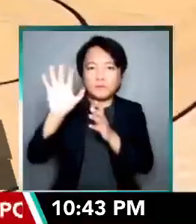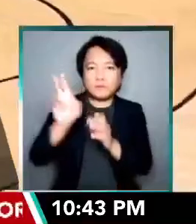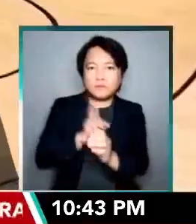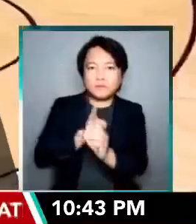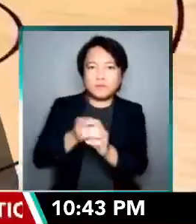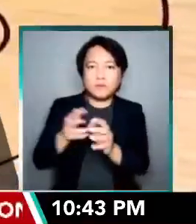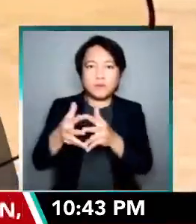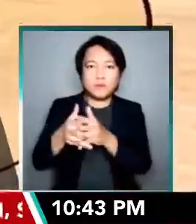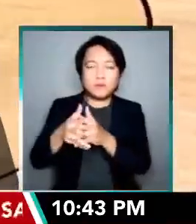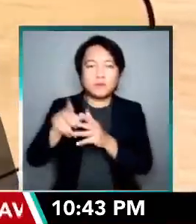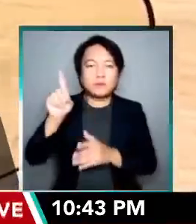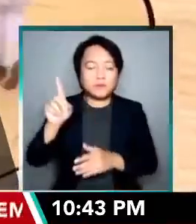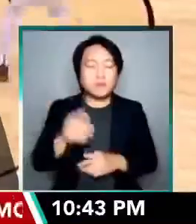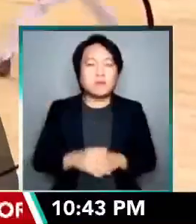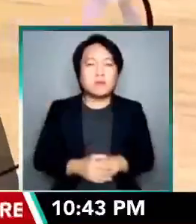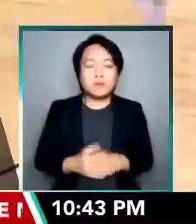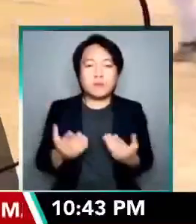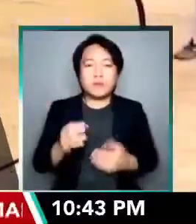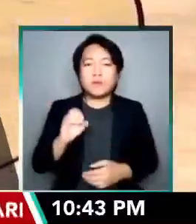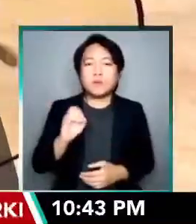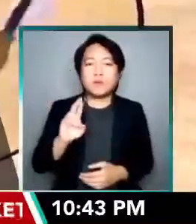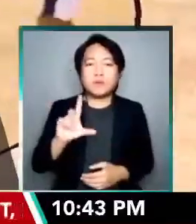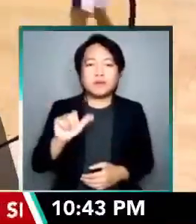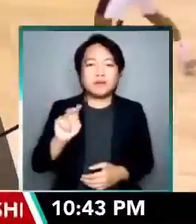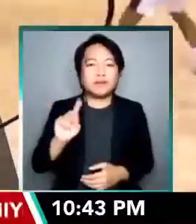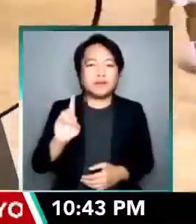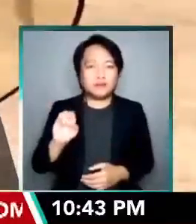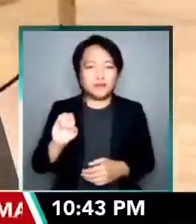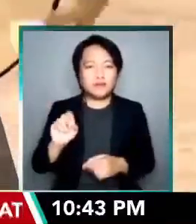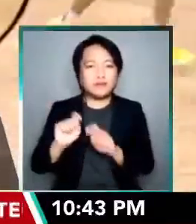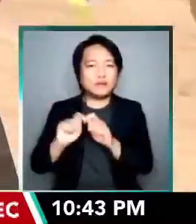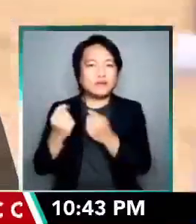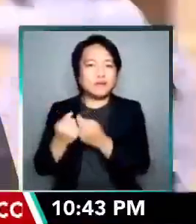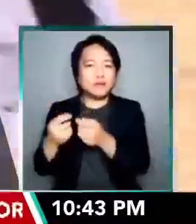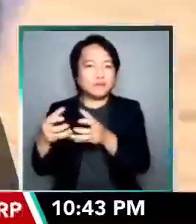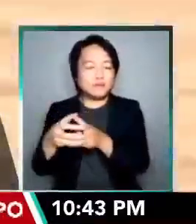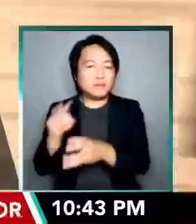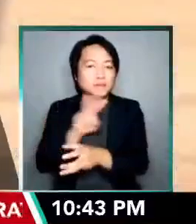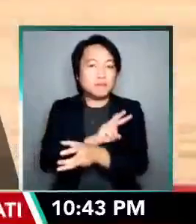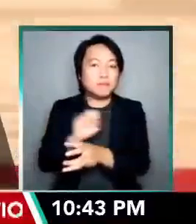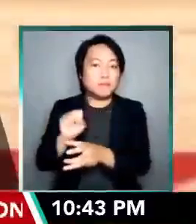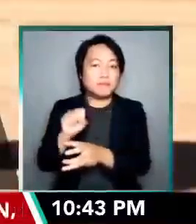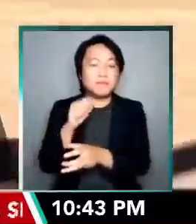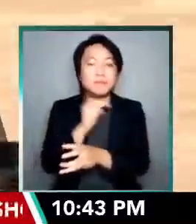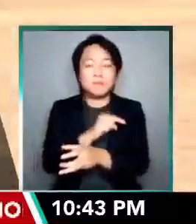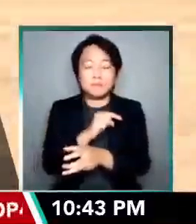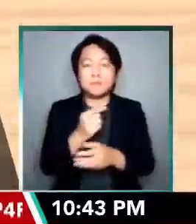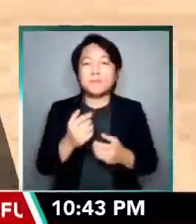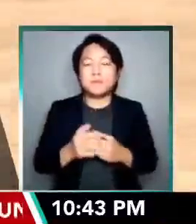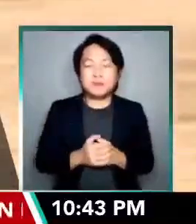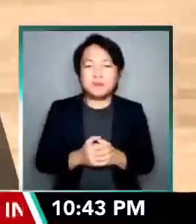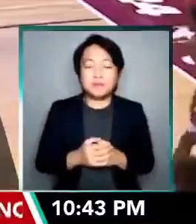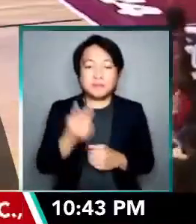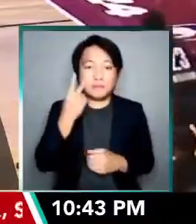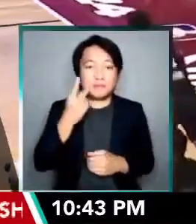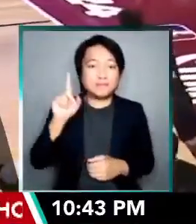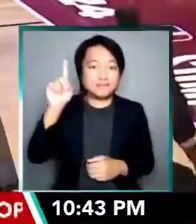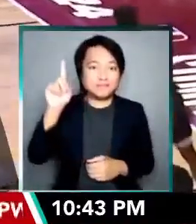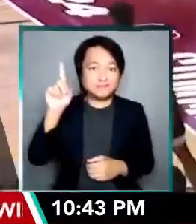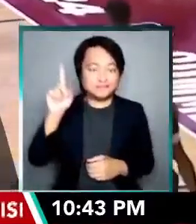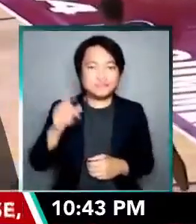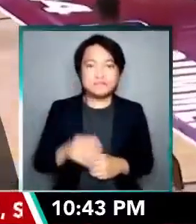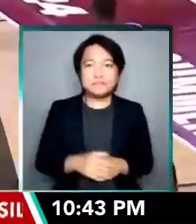Portland Trail Blazers. Ipinasok si Soto sa simula ng second quarter. Naipamalas niya ang kakayahang dumepensa. Sa parehong